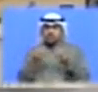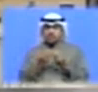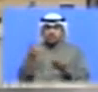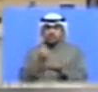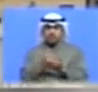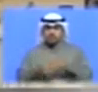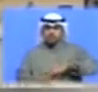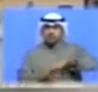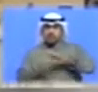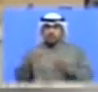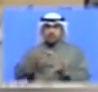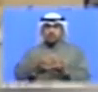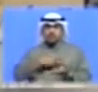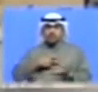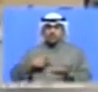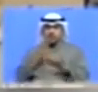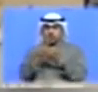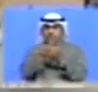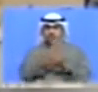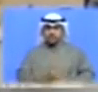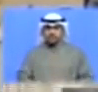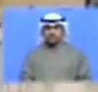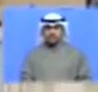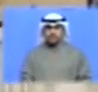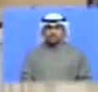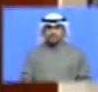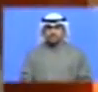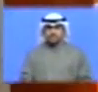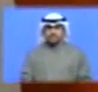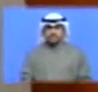لرئيس مجلس الوزراء ووزير الخارجية.